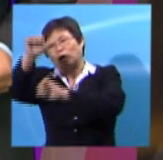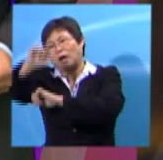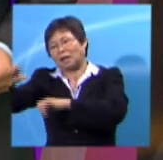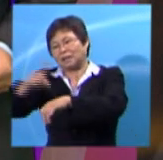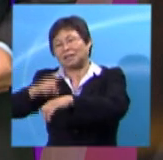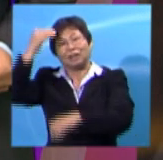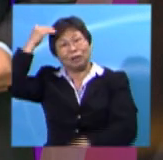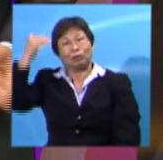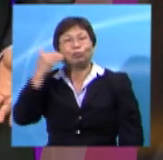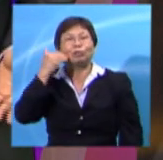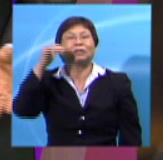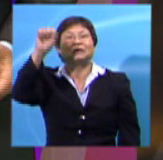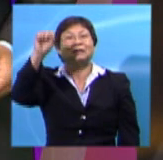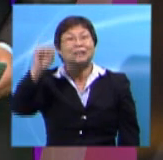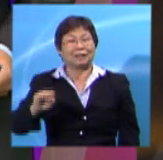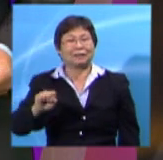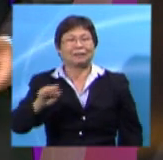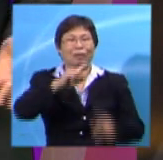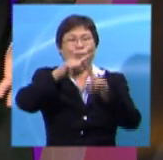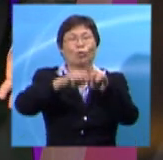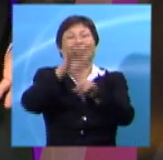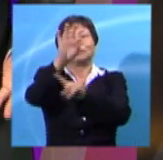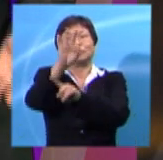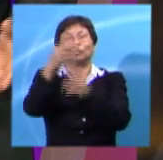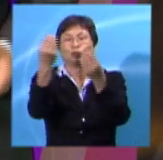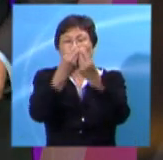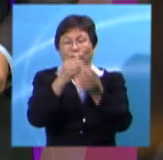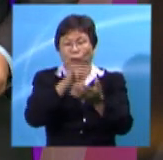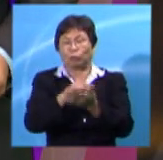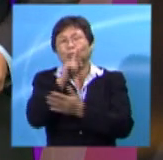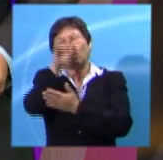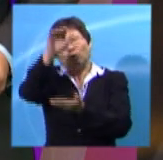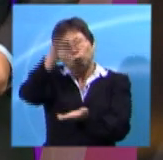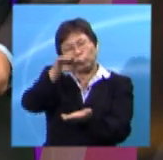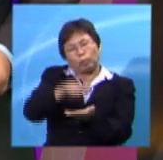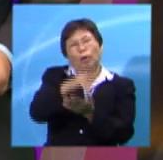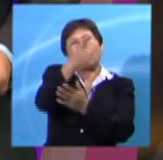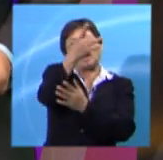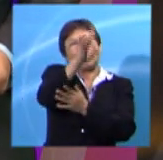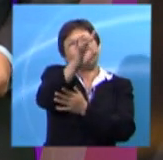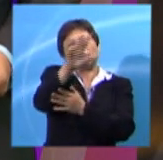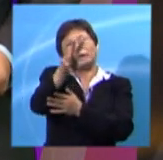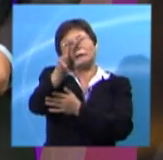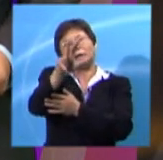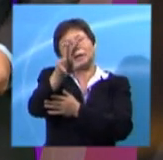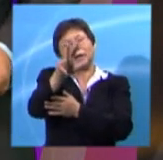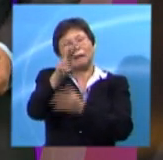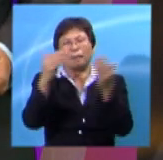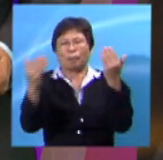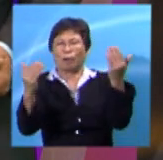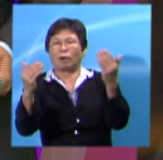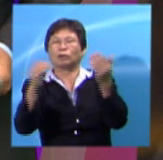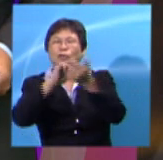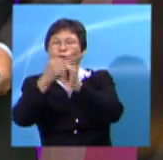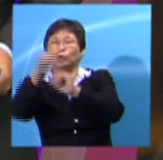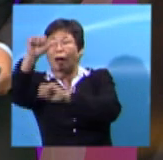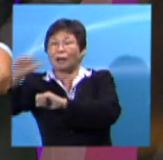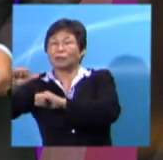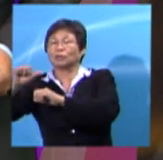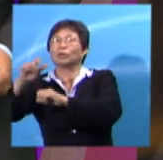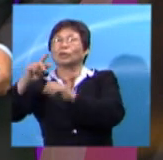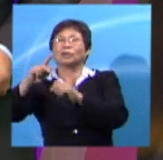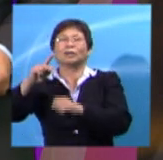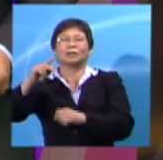inion Korea Selatan bulan depan dan jumlah itu sebenarnya berkurangan sebanyak 83 orang berbanding sukan Asia di